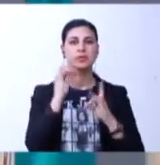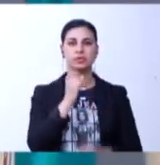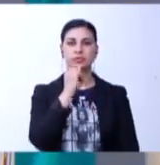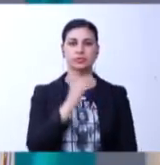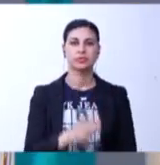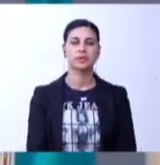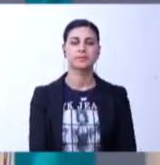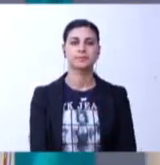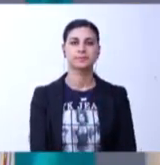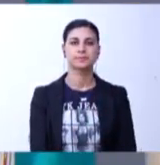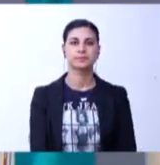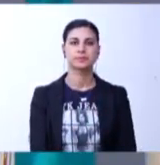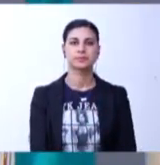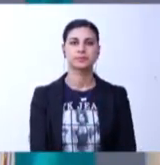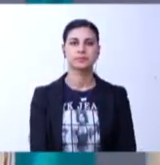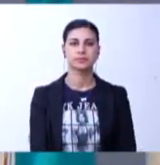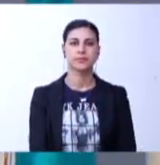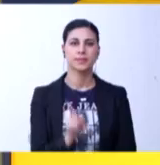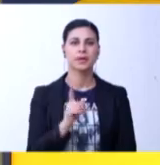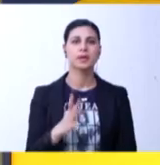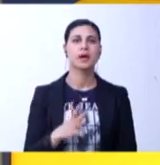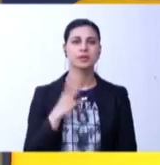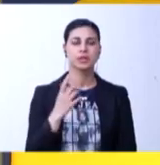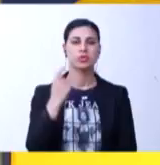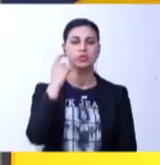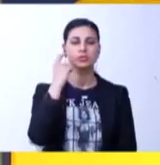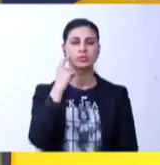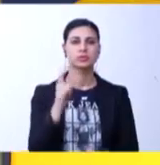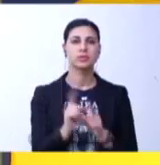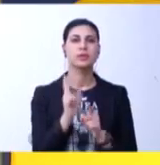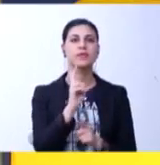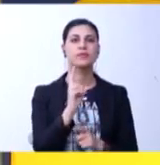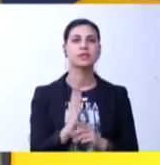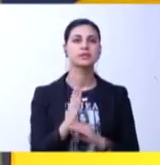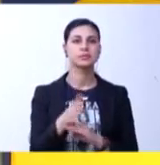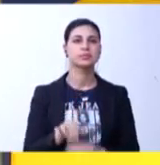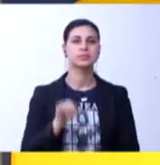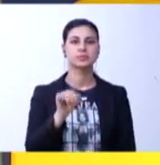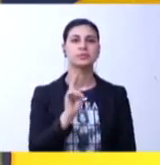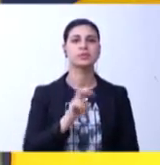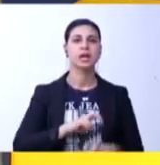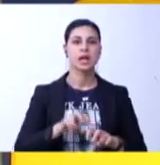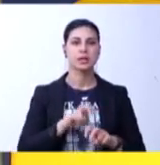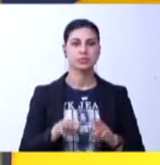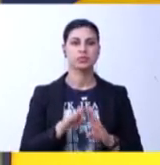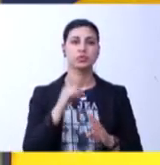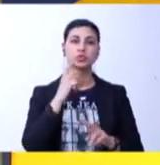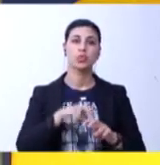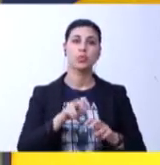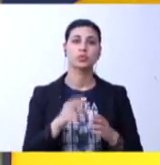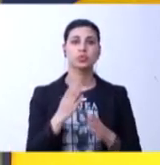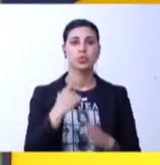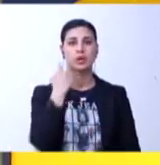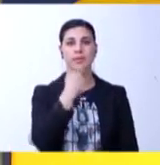და რაღაცა იყოს გაჩხერილი ისე და ვის მიმართოთ? კი ბატონო, სტომატოლოგ